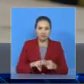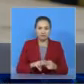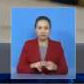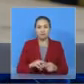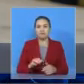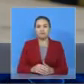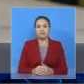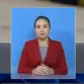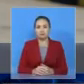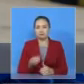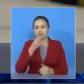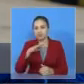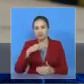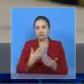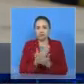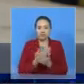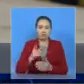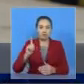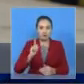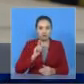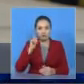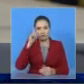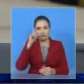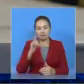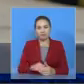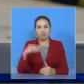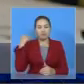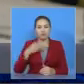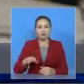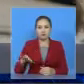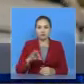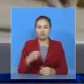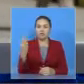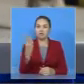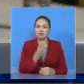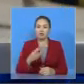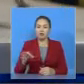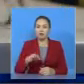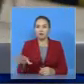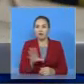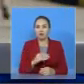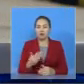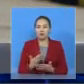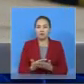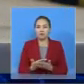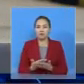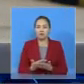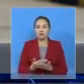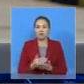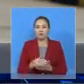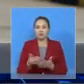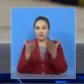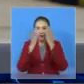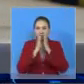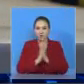берсе жақсы жаңалық күтеді. Күтіңіздер деп ойлаймын. Ақтөбе облысына, Шалқар ауданына бәріне осындай ізгі ниетімен батасын